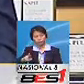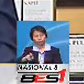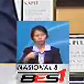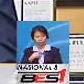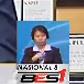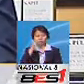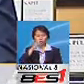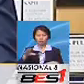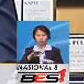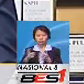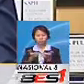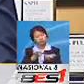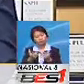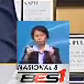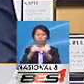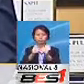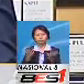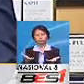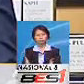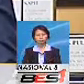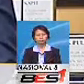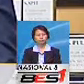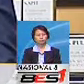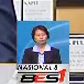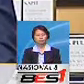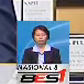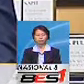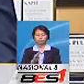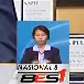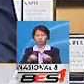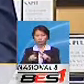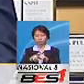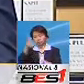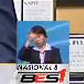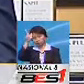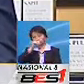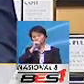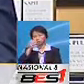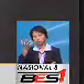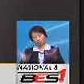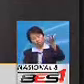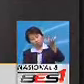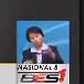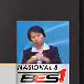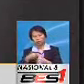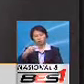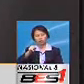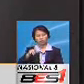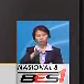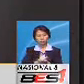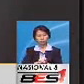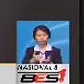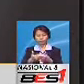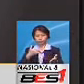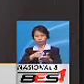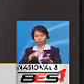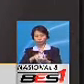kita akan buat layanan yang sebaik-baiknya contohnya dulu pernah dalam masih yang sama Kerajaan juga tidak berat sebelah dalam hal tersebut sebelum ini